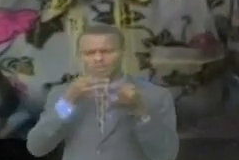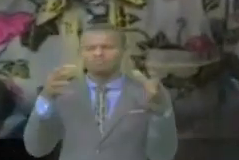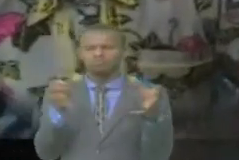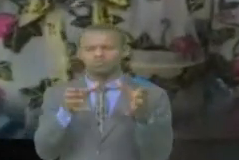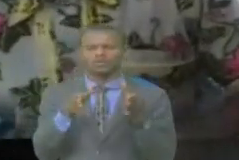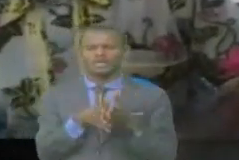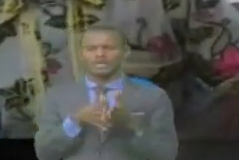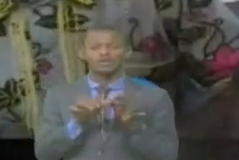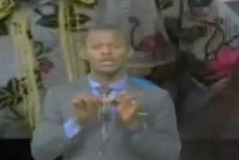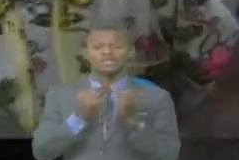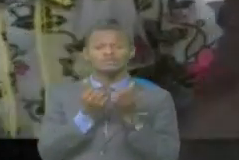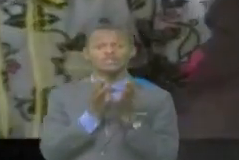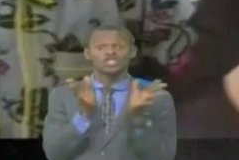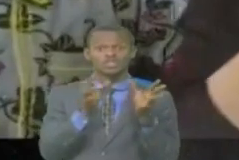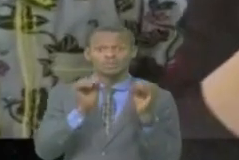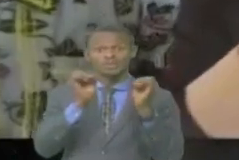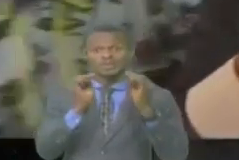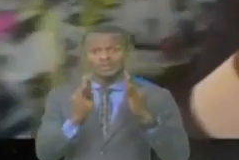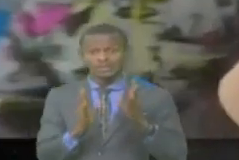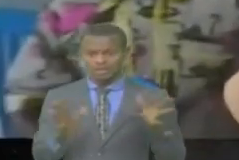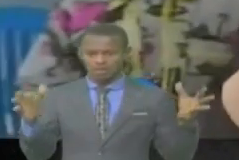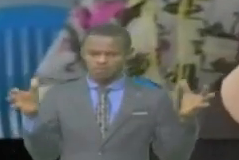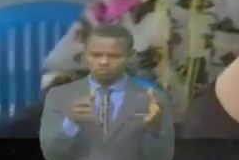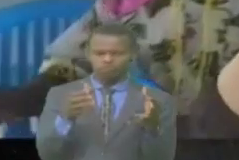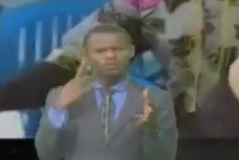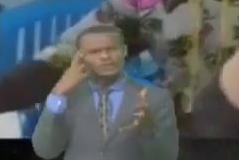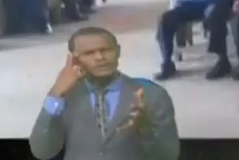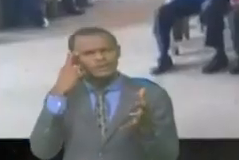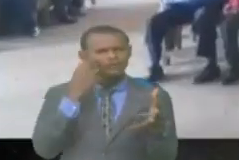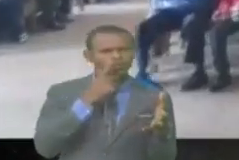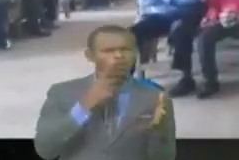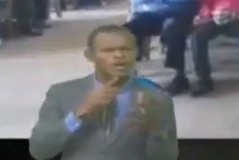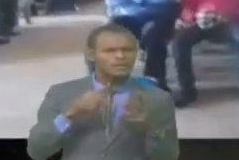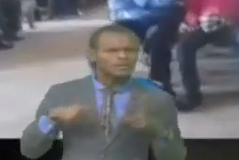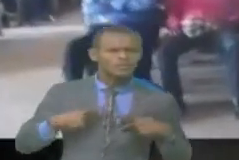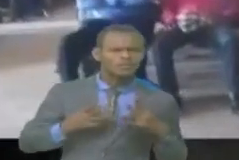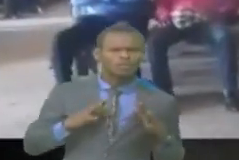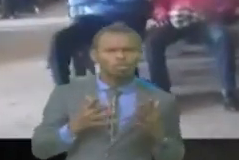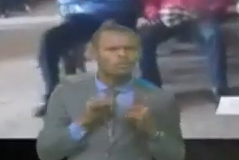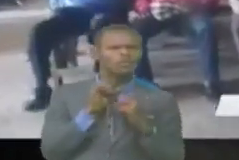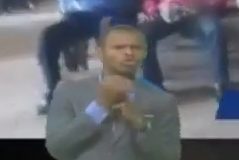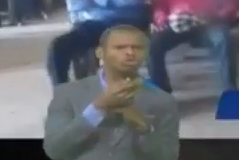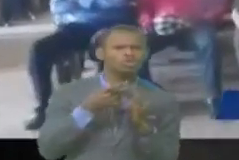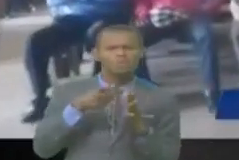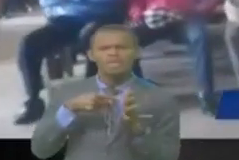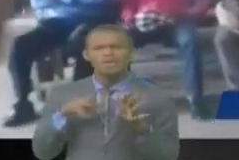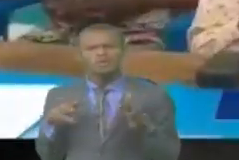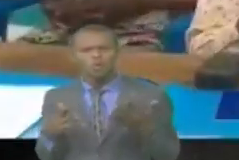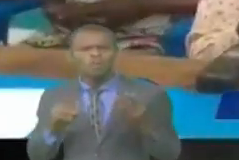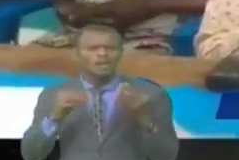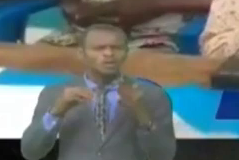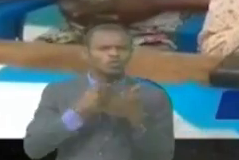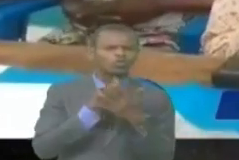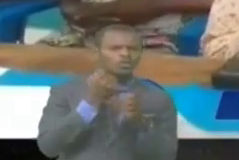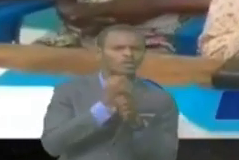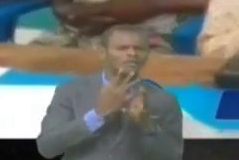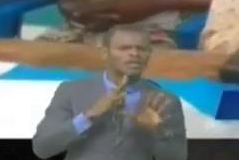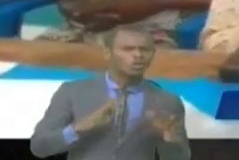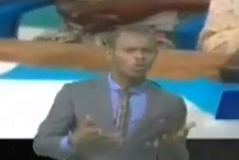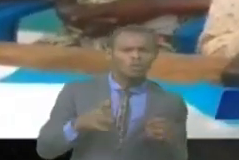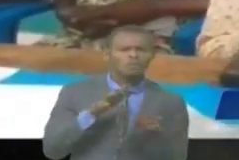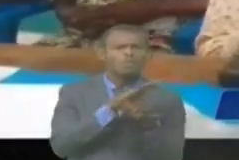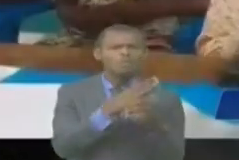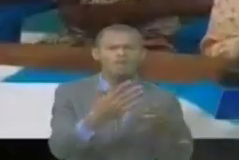de passer en revue leurs conditions socio-professionnelles, au nombre desquelles le non-retour jusqu'à ce jour des enfants de ces enseignants